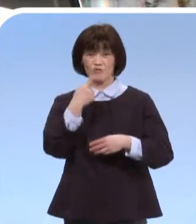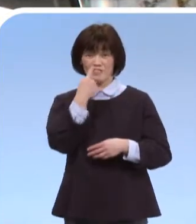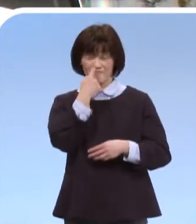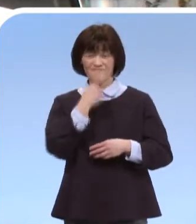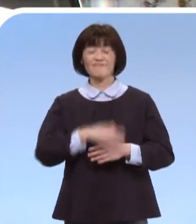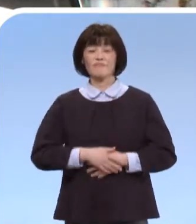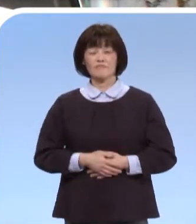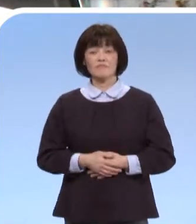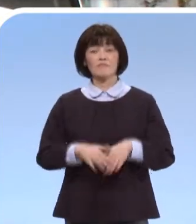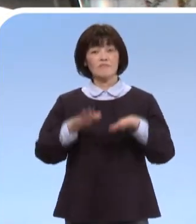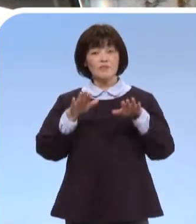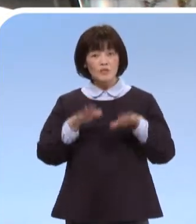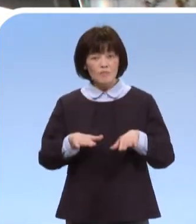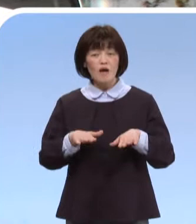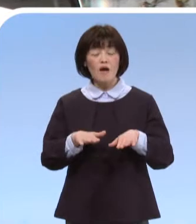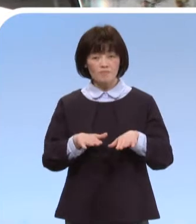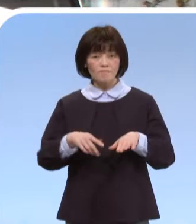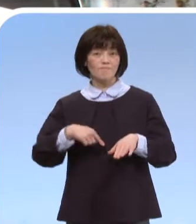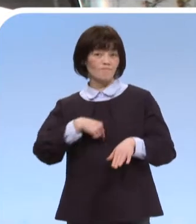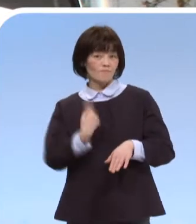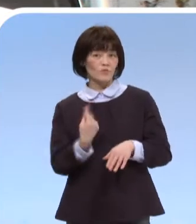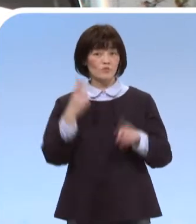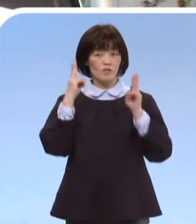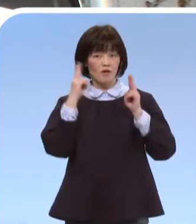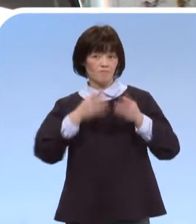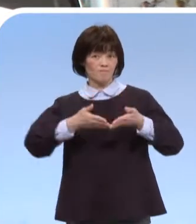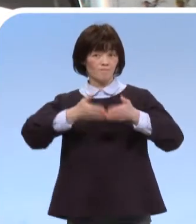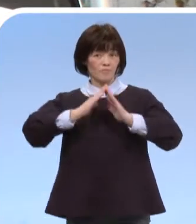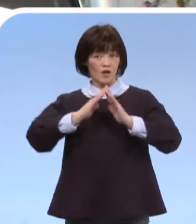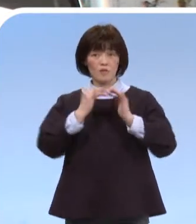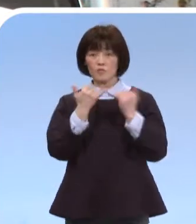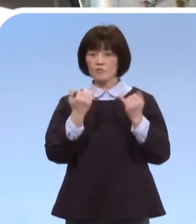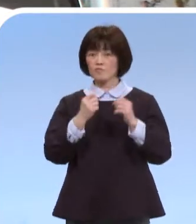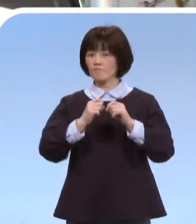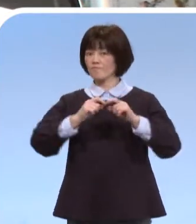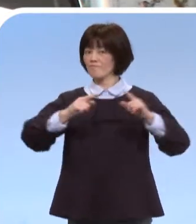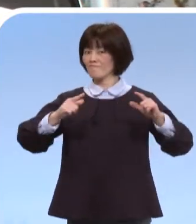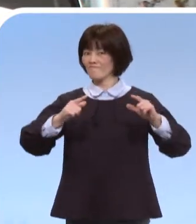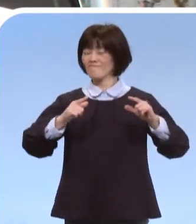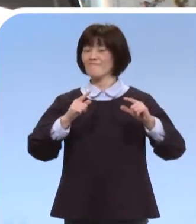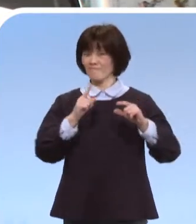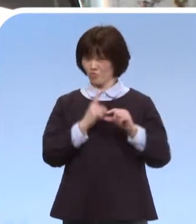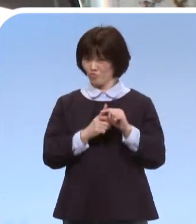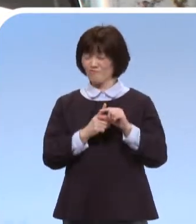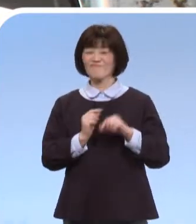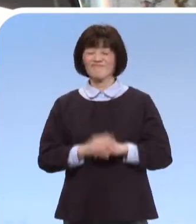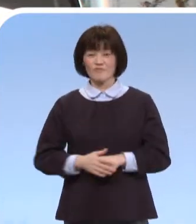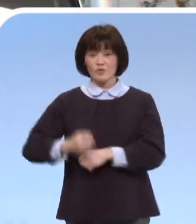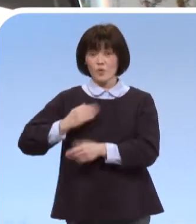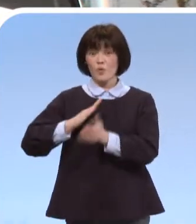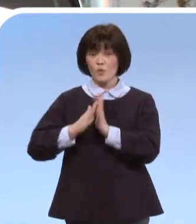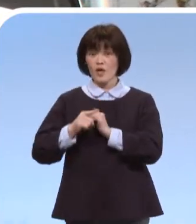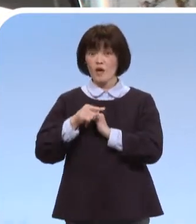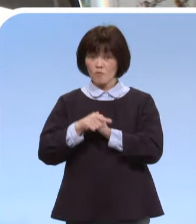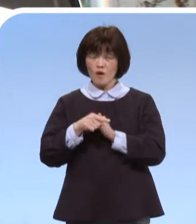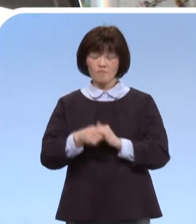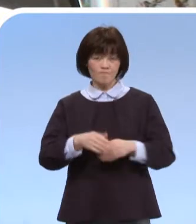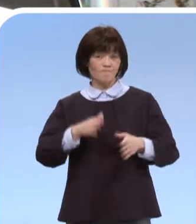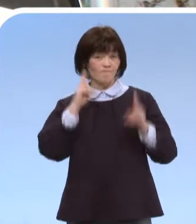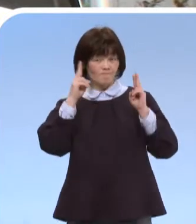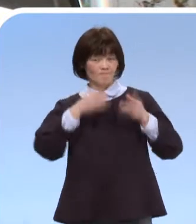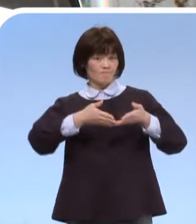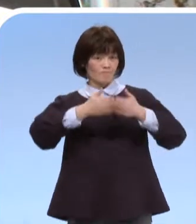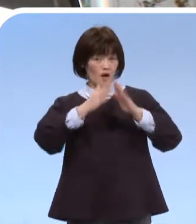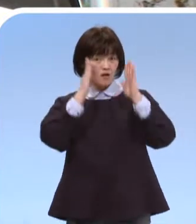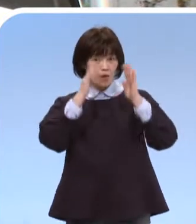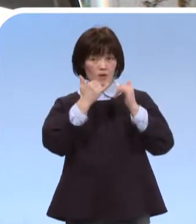最近は自分で事業を起こす起業をしている人が増えています。兵庫県では起業をして頑張っている